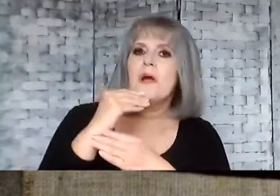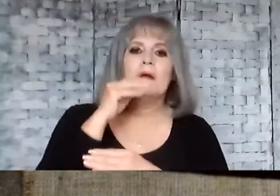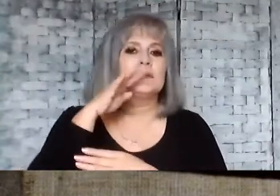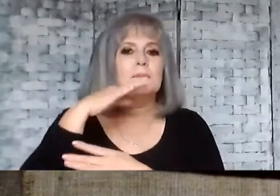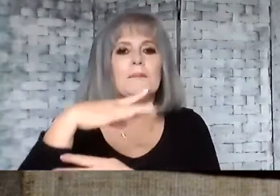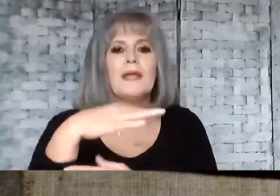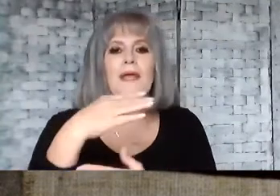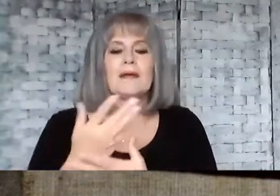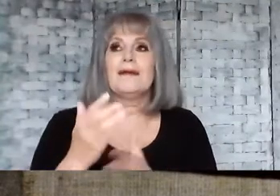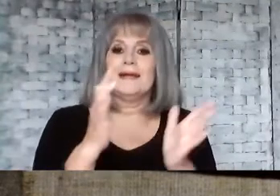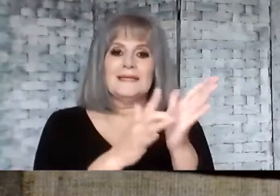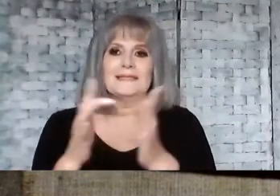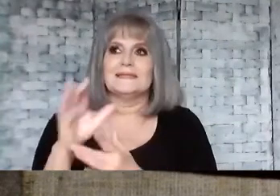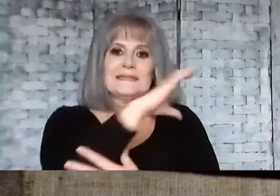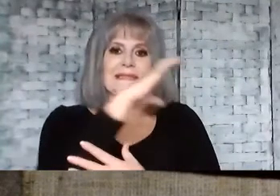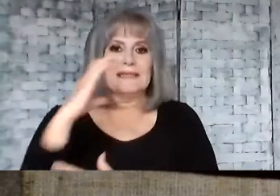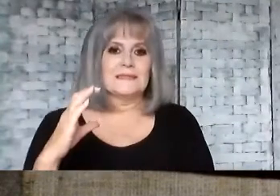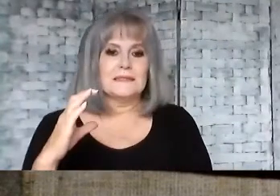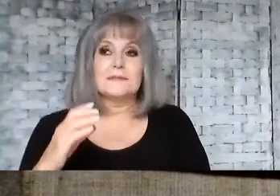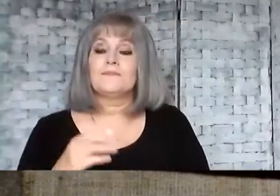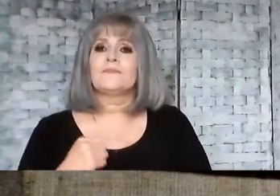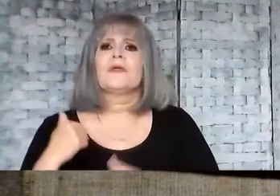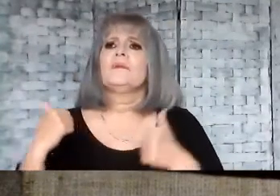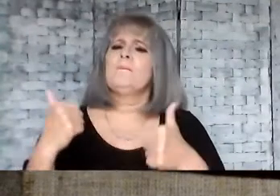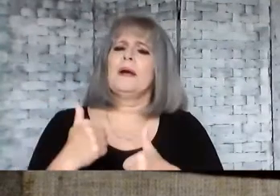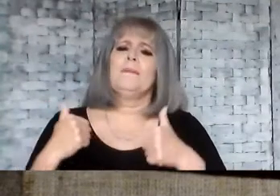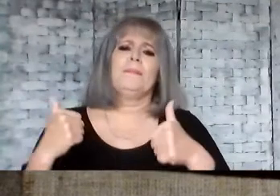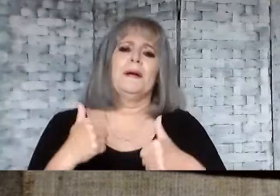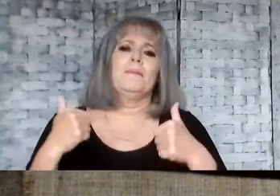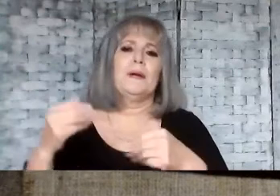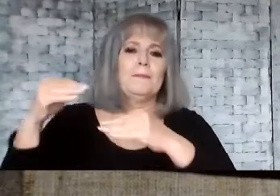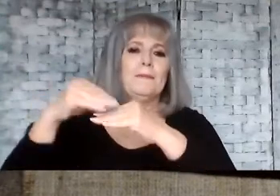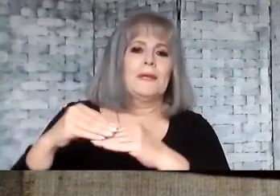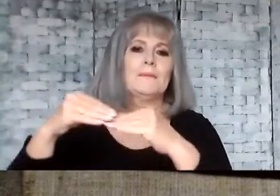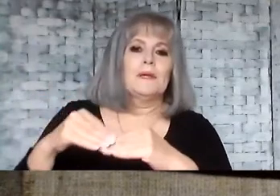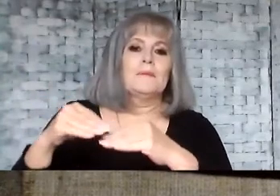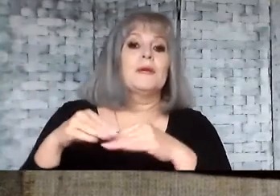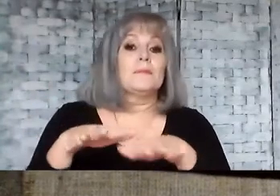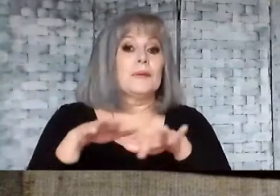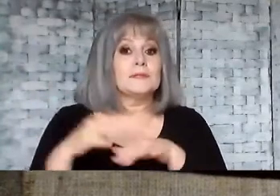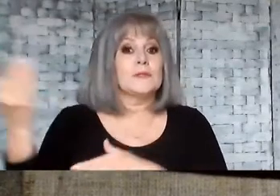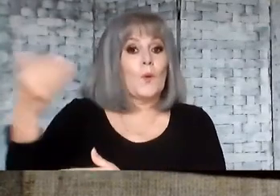dat Jesus die Christus is. En al hoe meer mense het disippels geword.